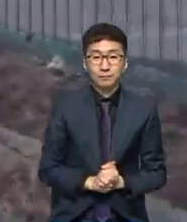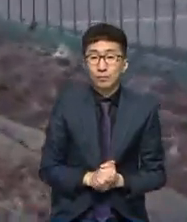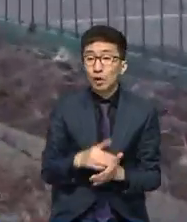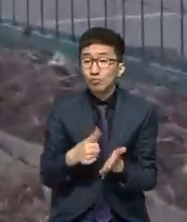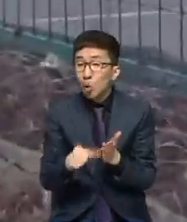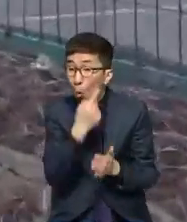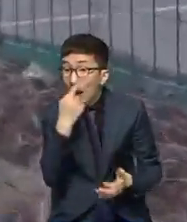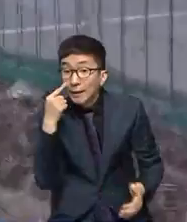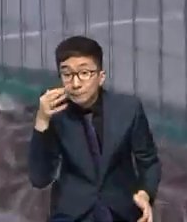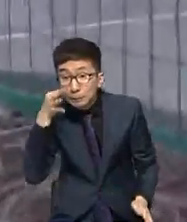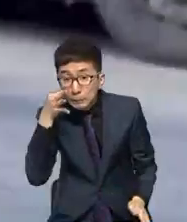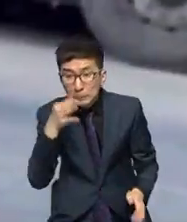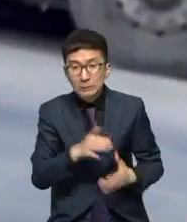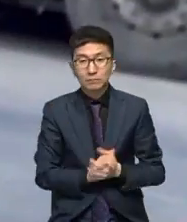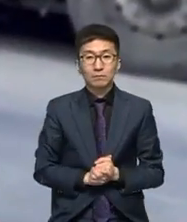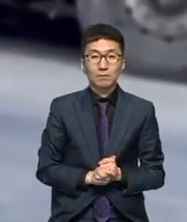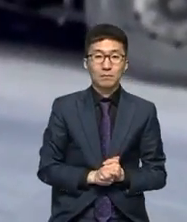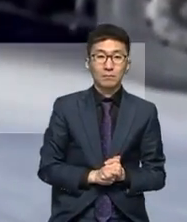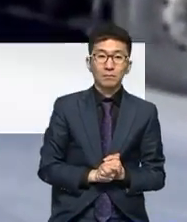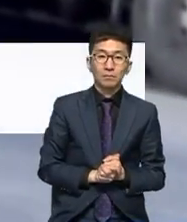화물을 확인해봤습니다.